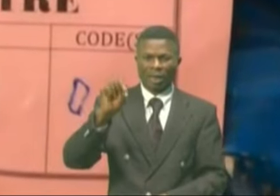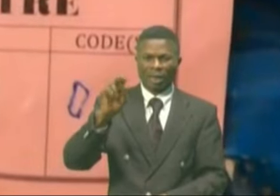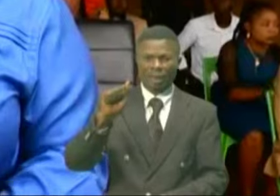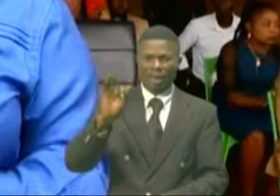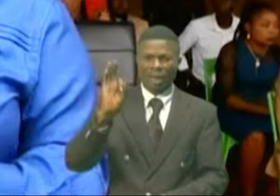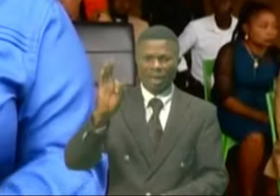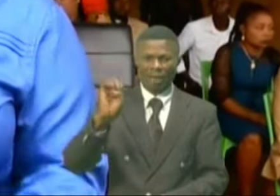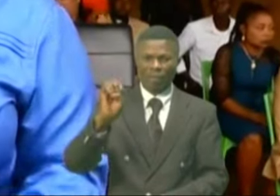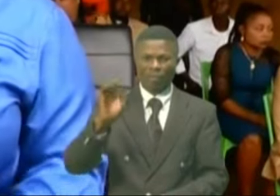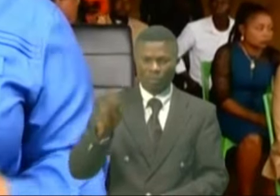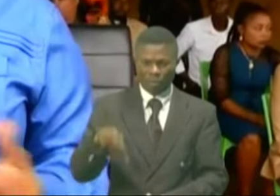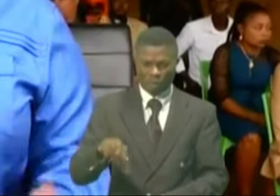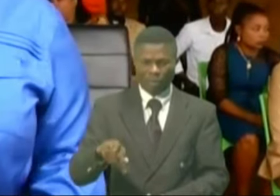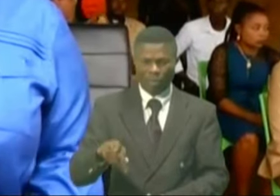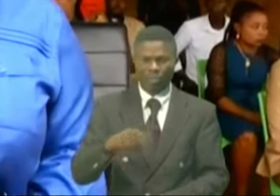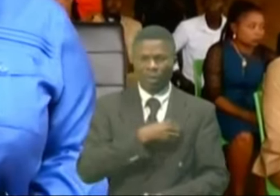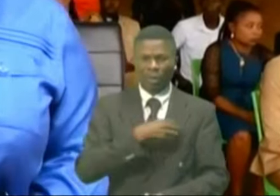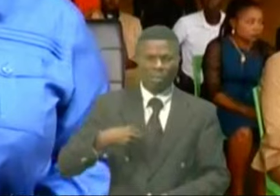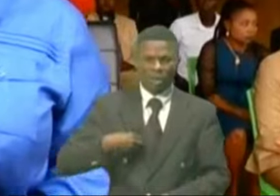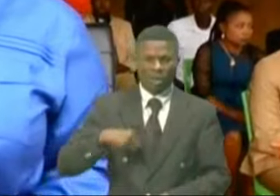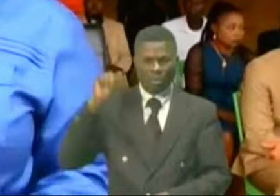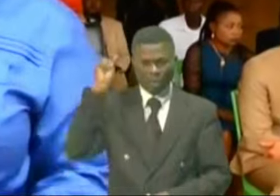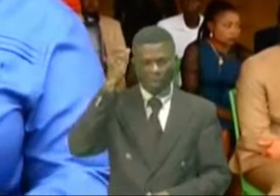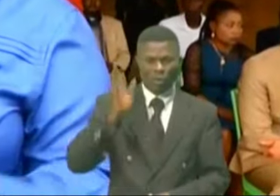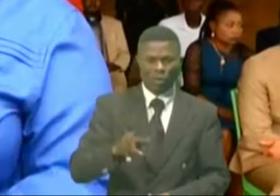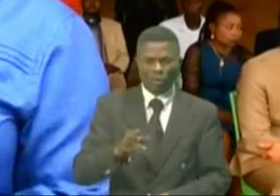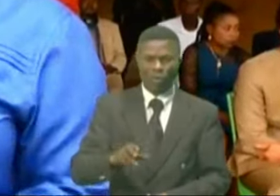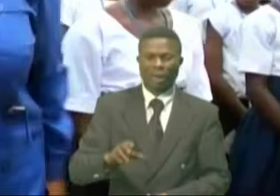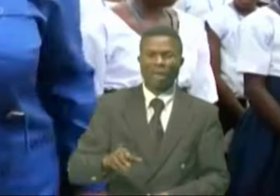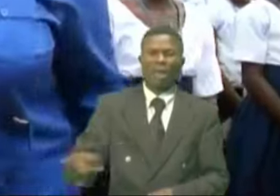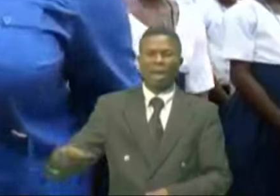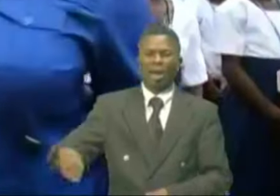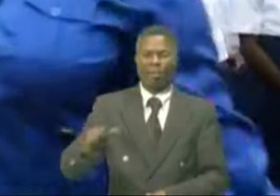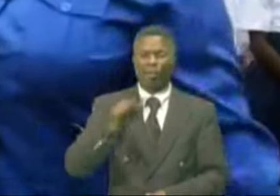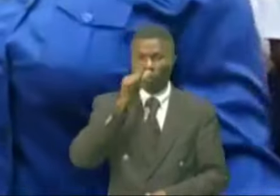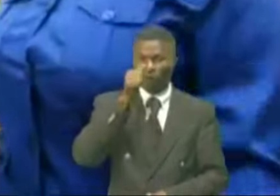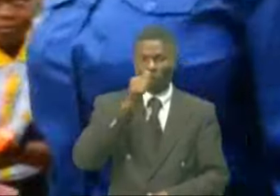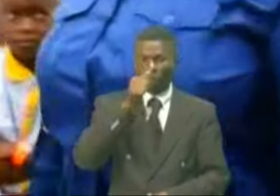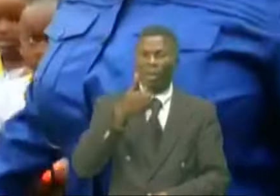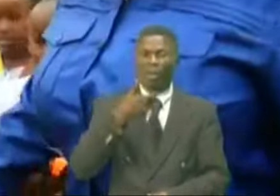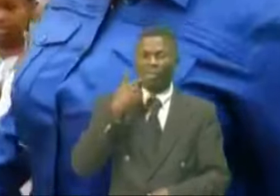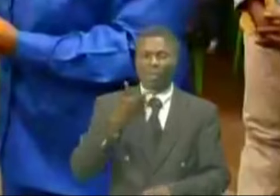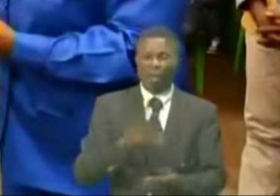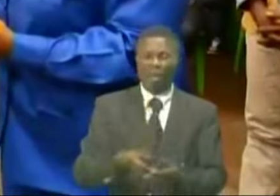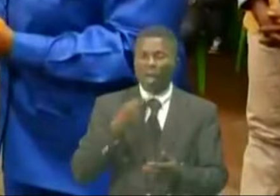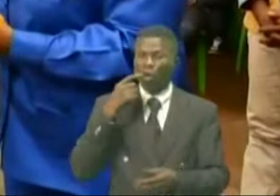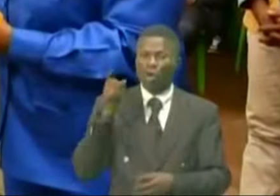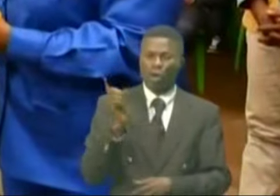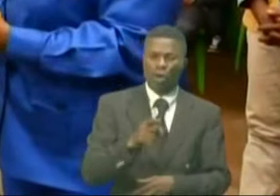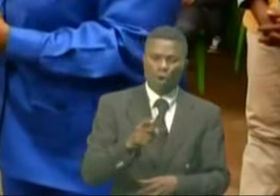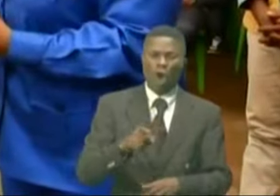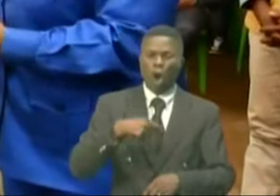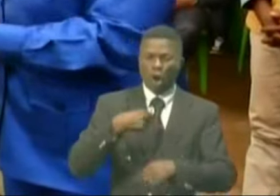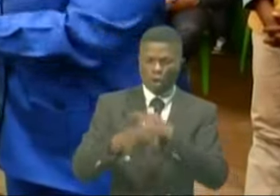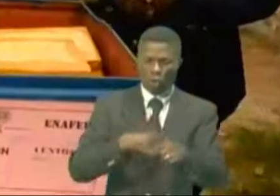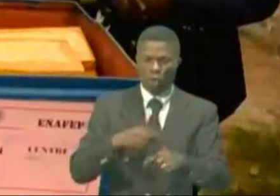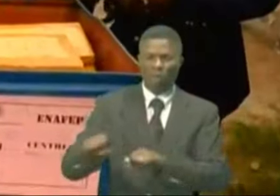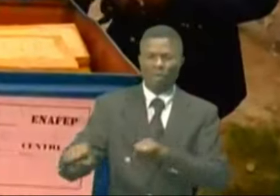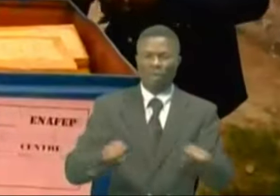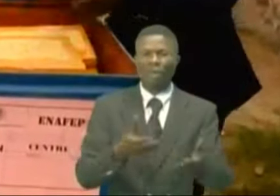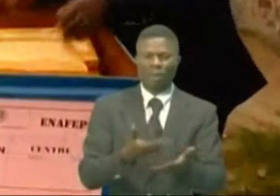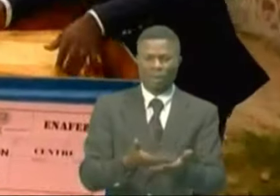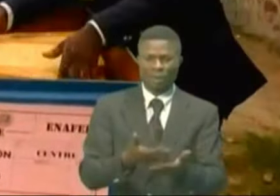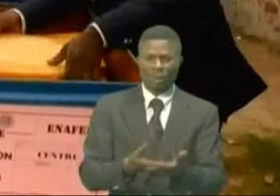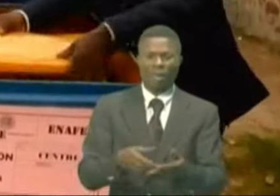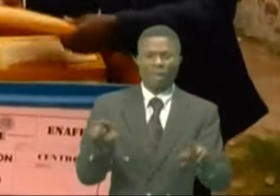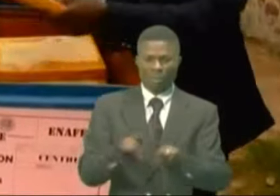ENAFEP. Madame le gouvernante des provinces du Maïndombe, Rita Bola, d'où la vient de donner le go du début de ces épreuves. À la